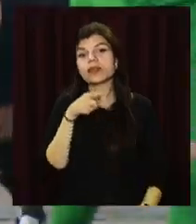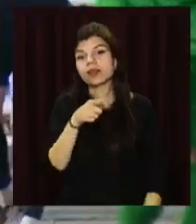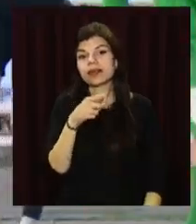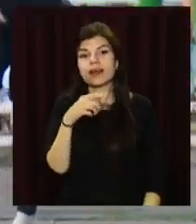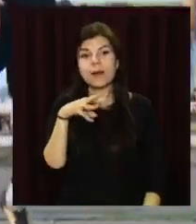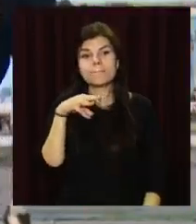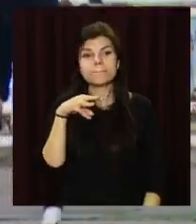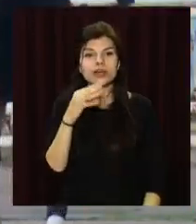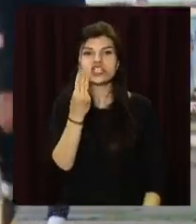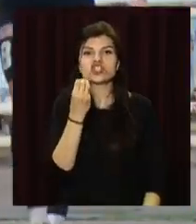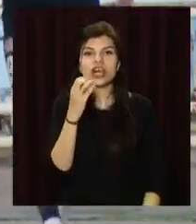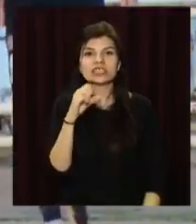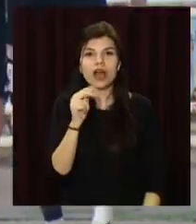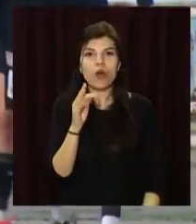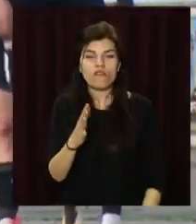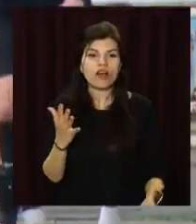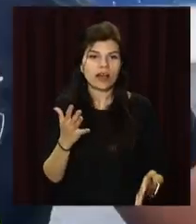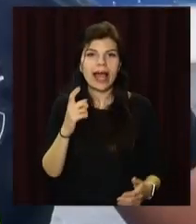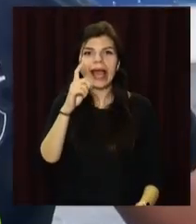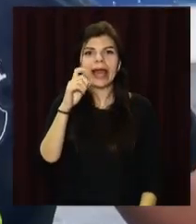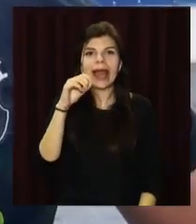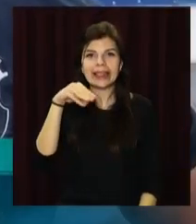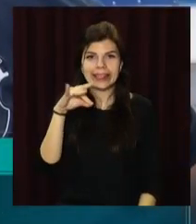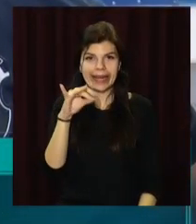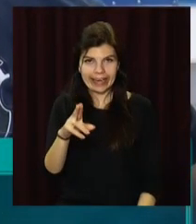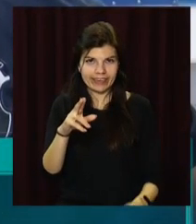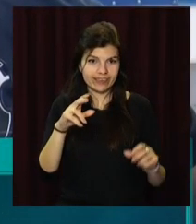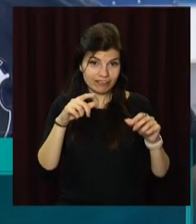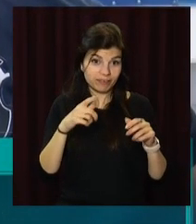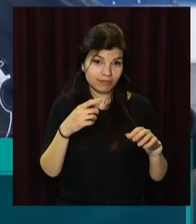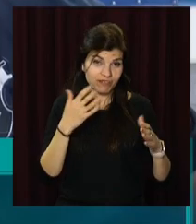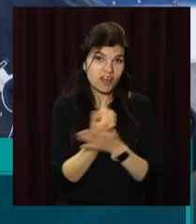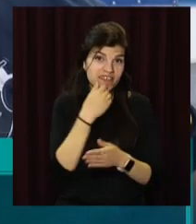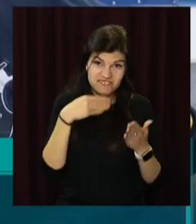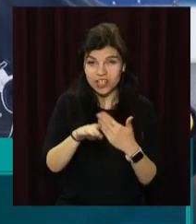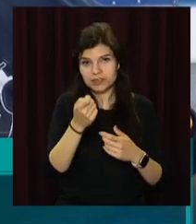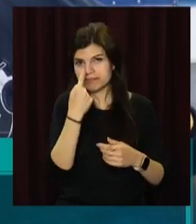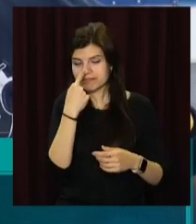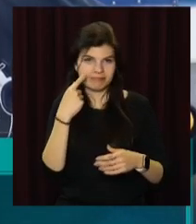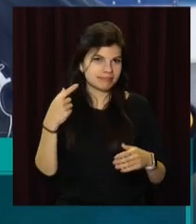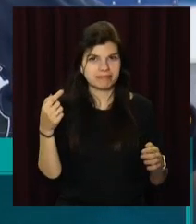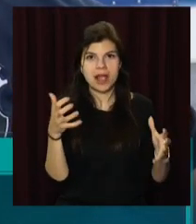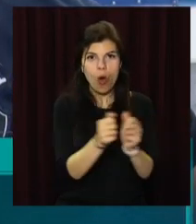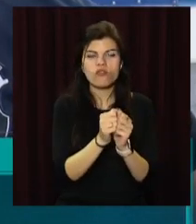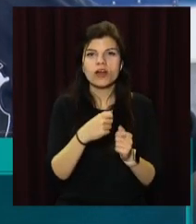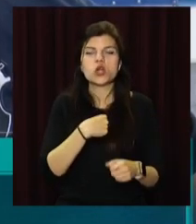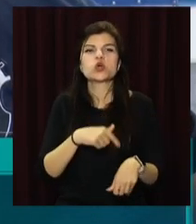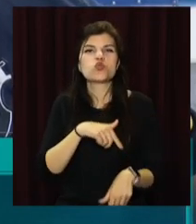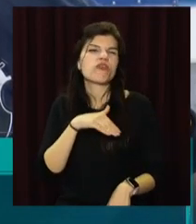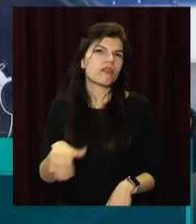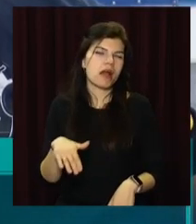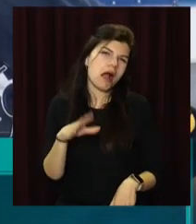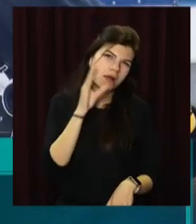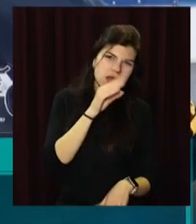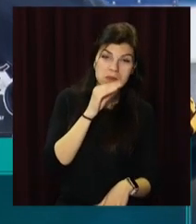матчу Михайло Шестаков, який оформив хет-трик. Вийшли, вийшло забить, поэтому сразу где-то вот поймали эту уверенность. Ну и так